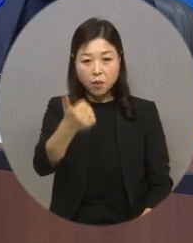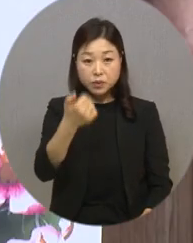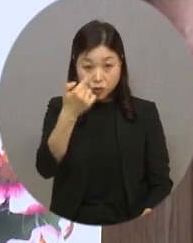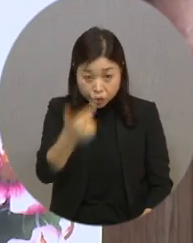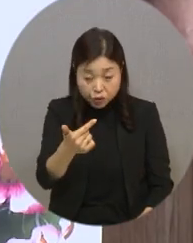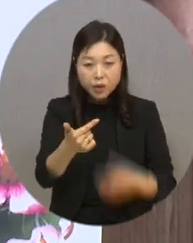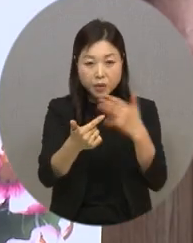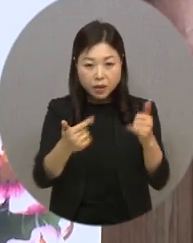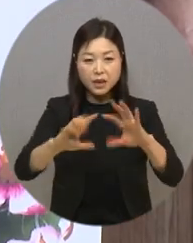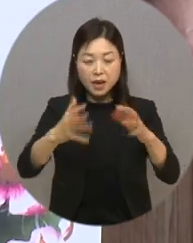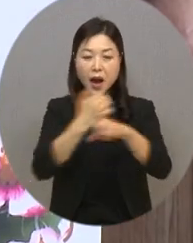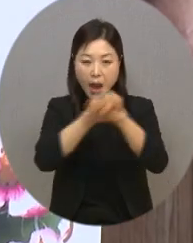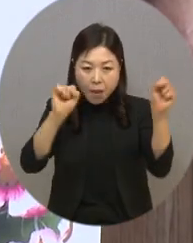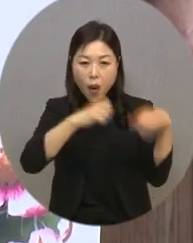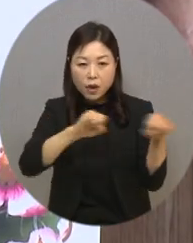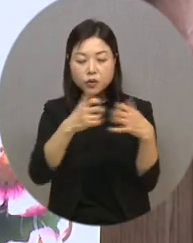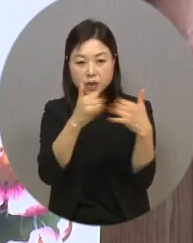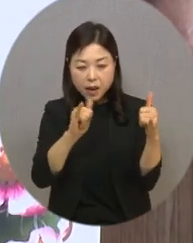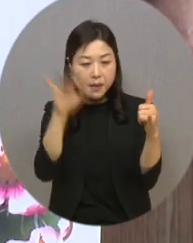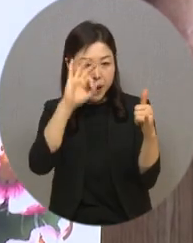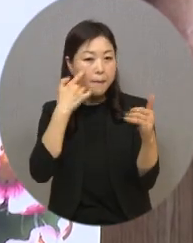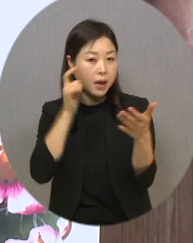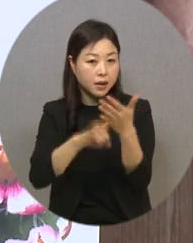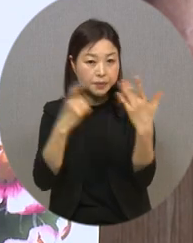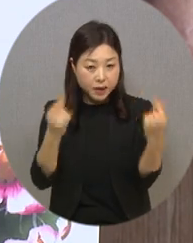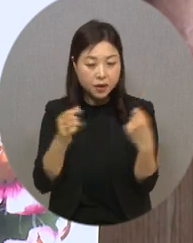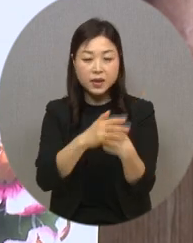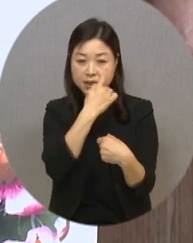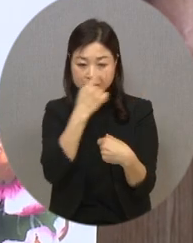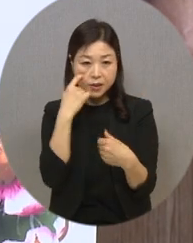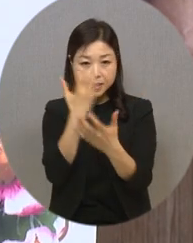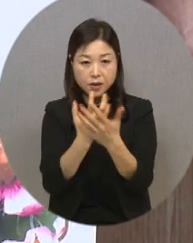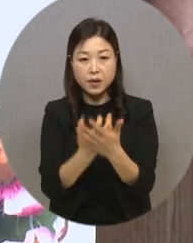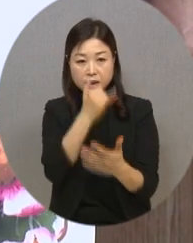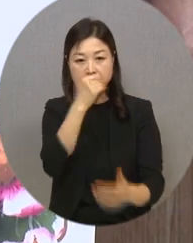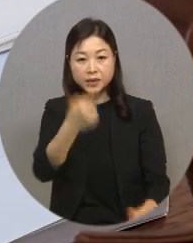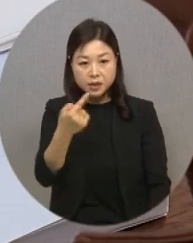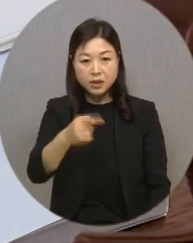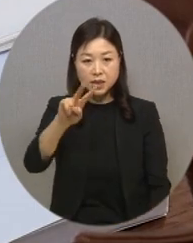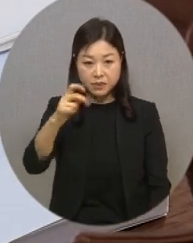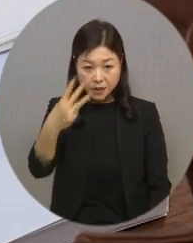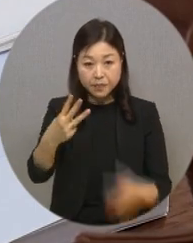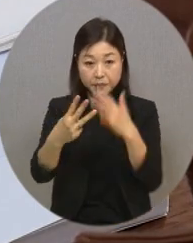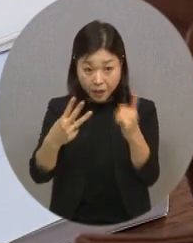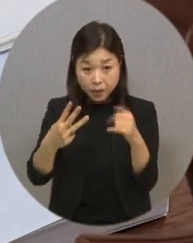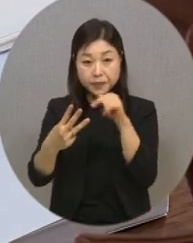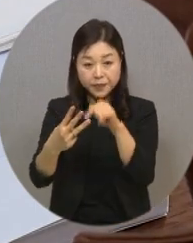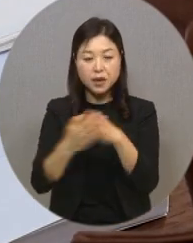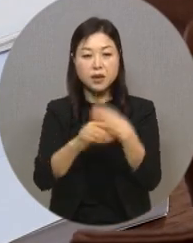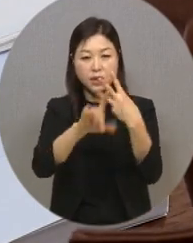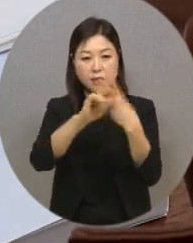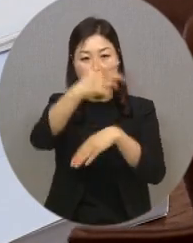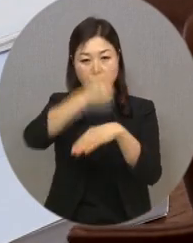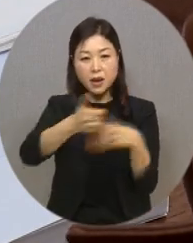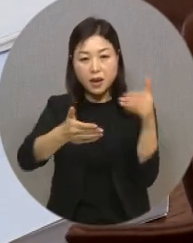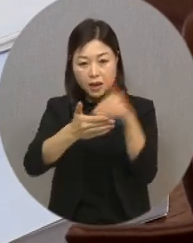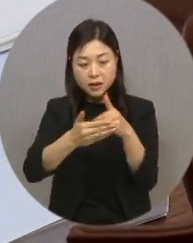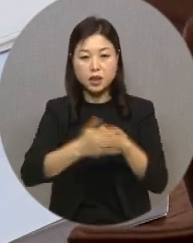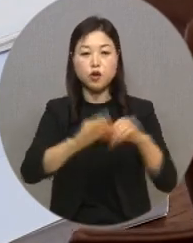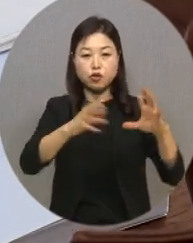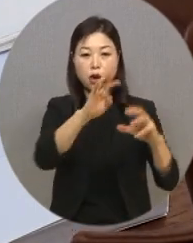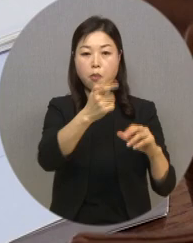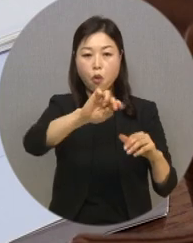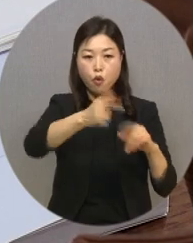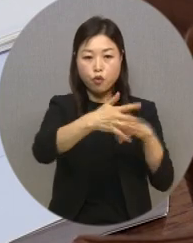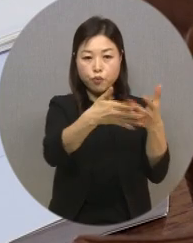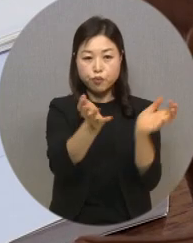찾아냈고이 가운데 객관적 증빙자료가 있는 103명에 대해 오는 3월 말까지 국가 보험부 서운